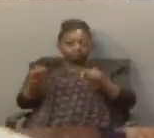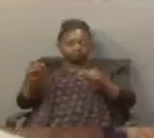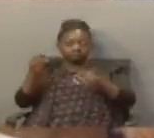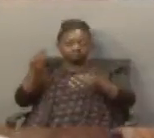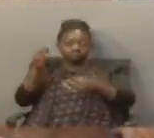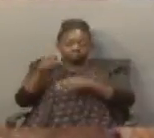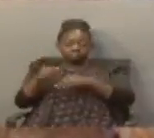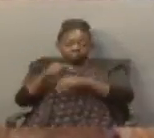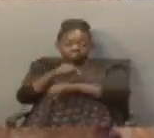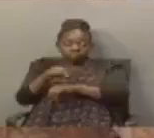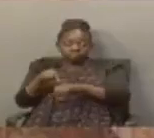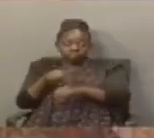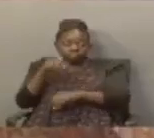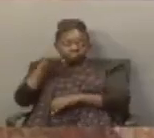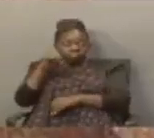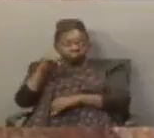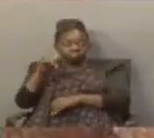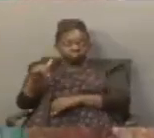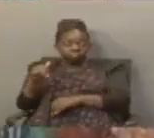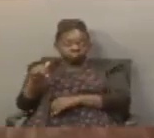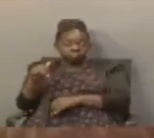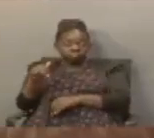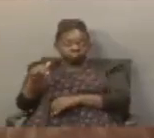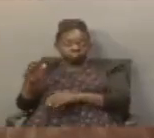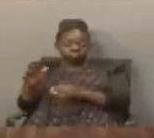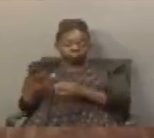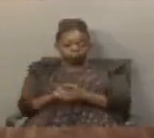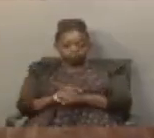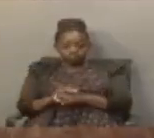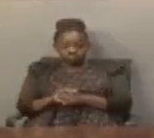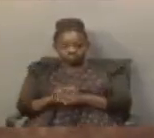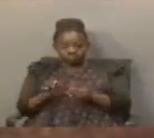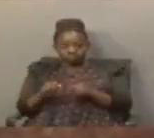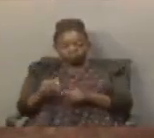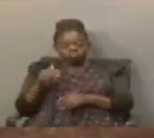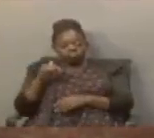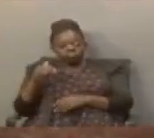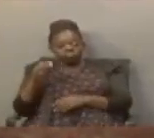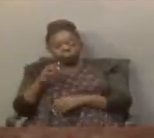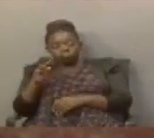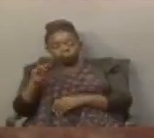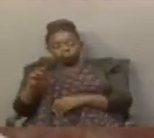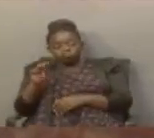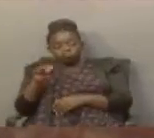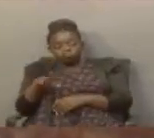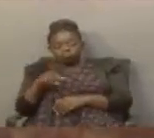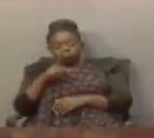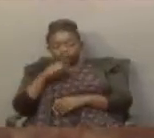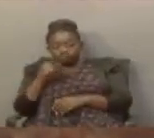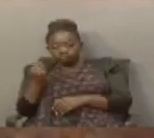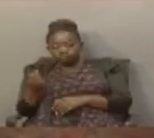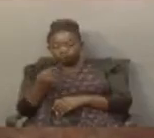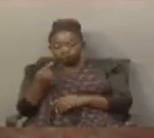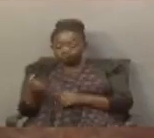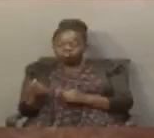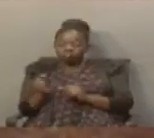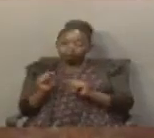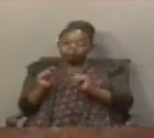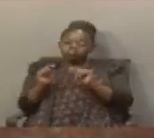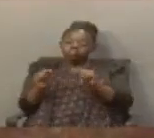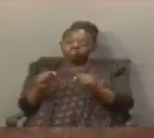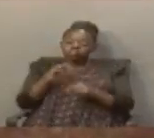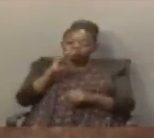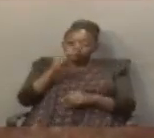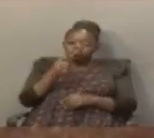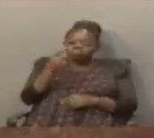sawa. Etukuba essimu y'omwami waffe ng'ennamba eri bizi. Naddamu n'akuba twakuba ya chairman ku saidi y'omwami abajja. Chairman